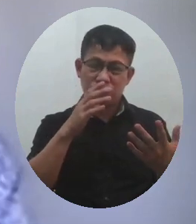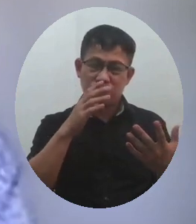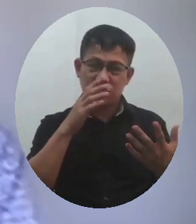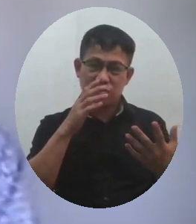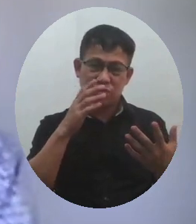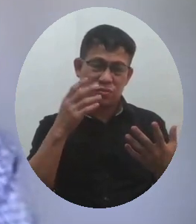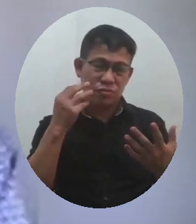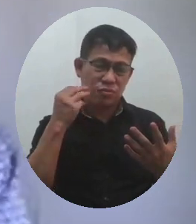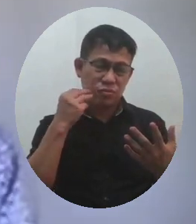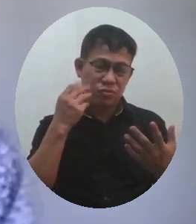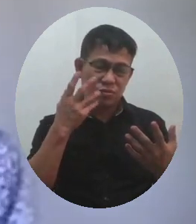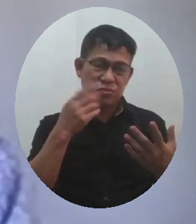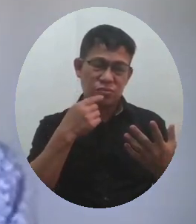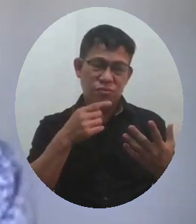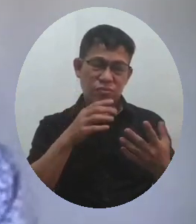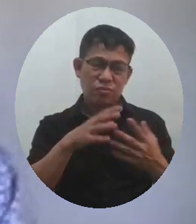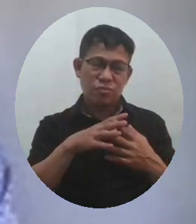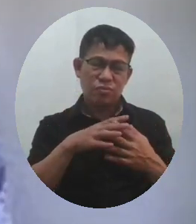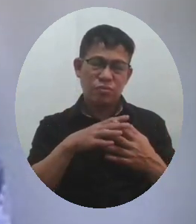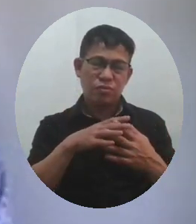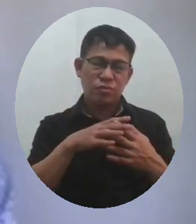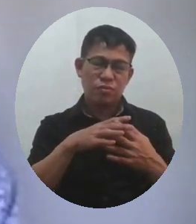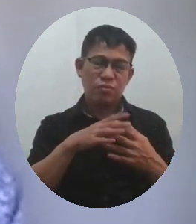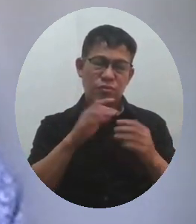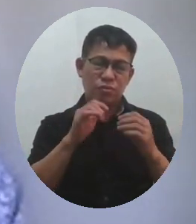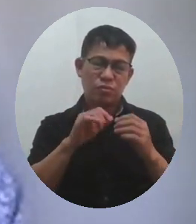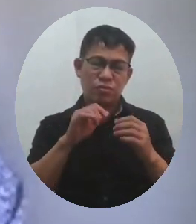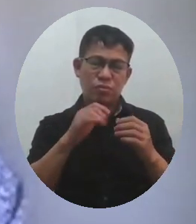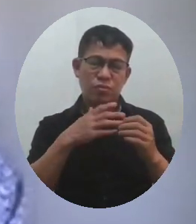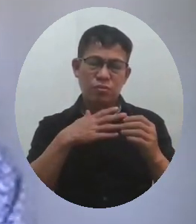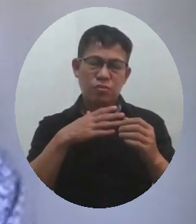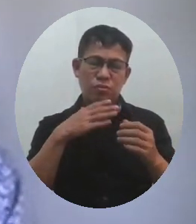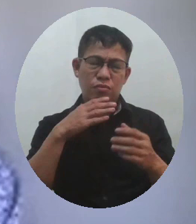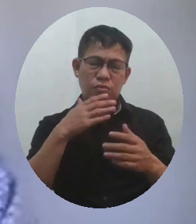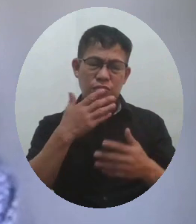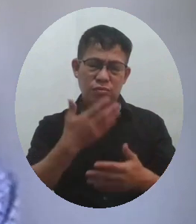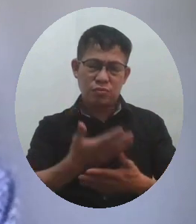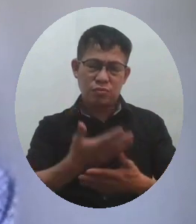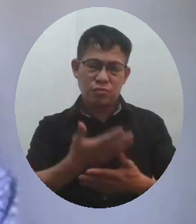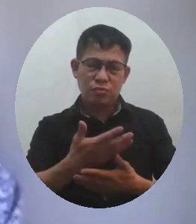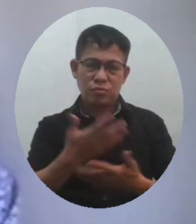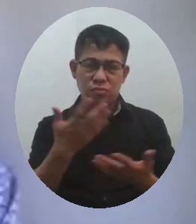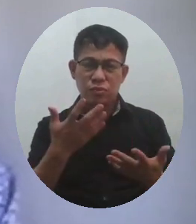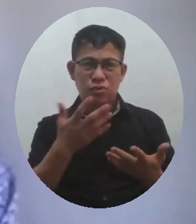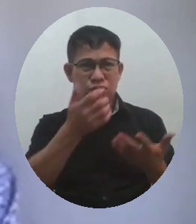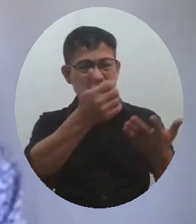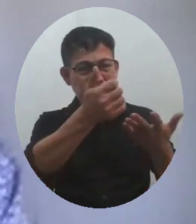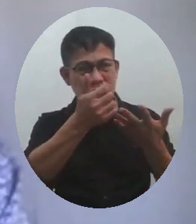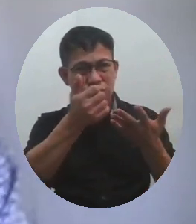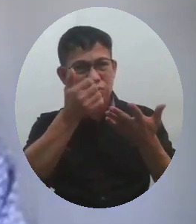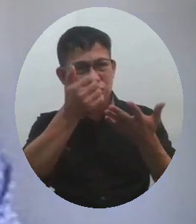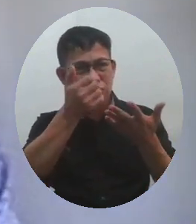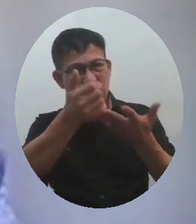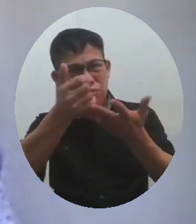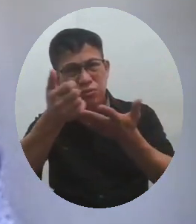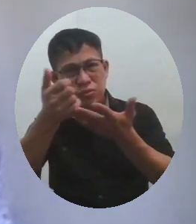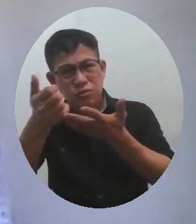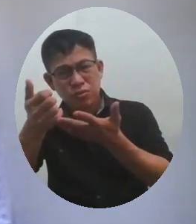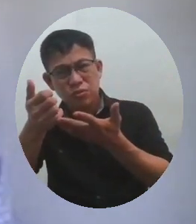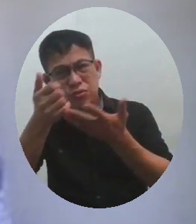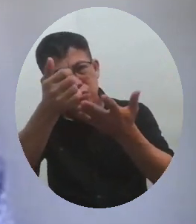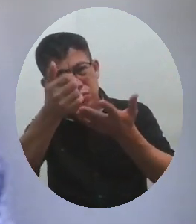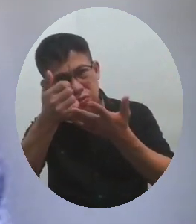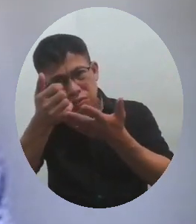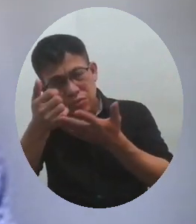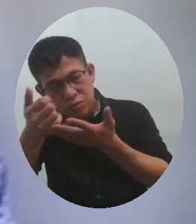Tatay Nelson sa hirap ng buhay nila ngayon. Sinusubukan niyang humingi ng tulong sa iba't